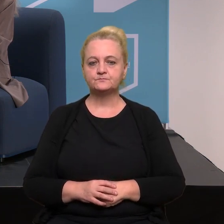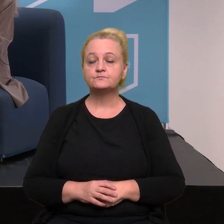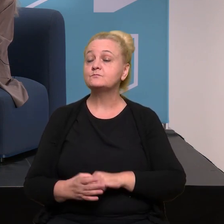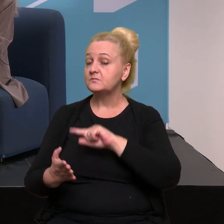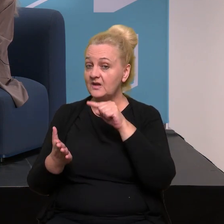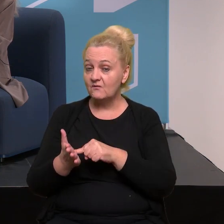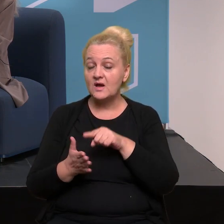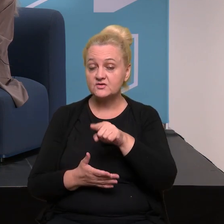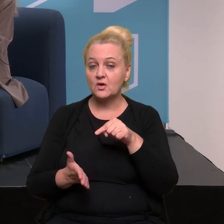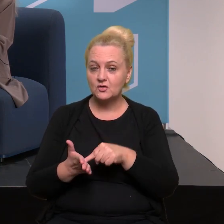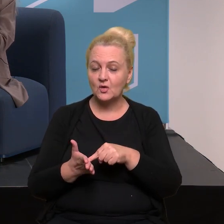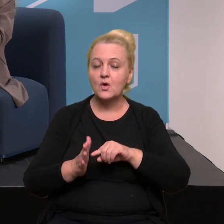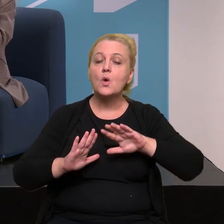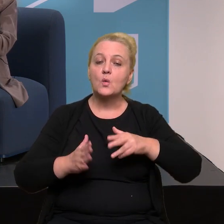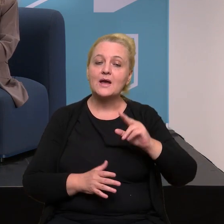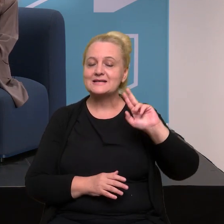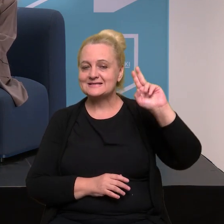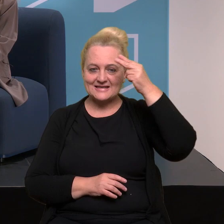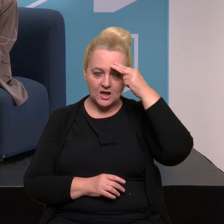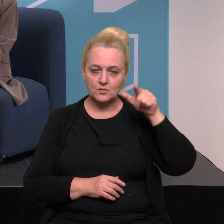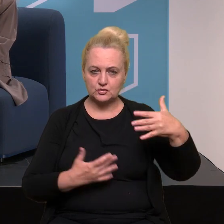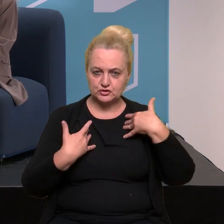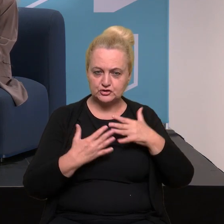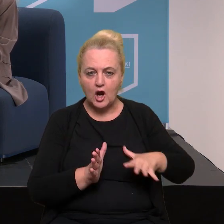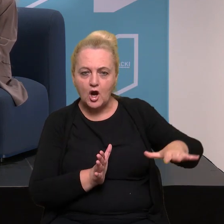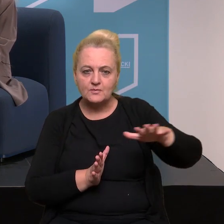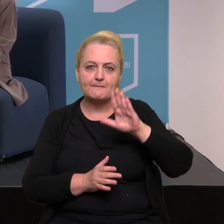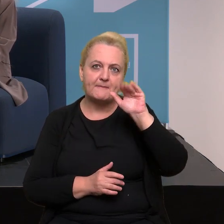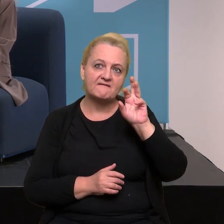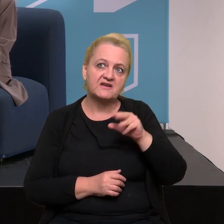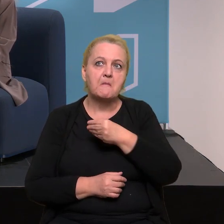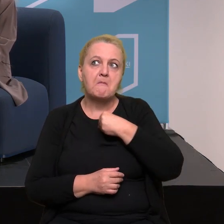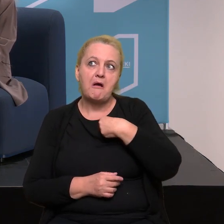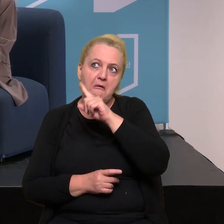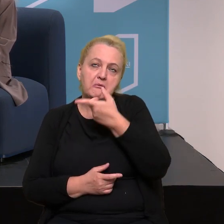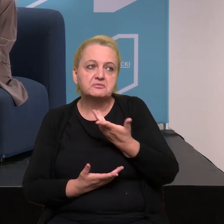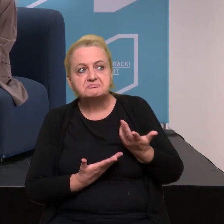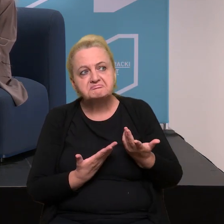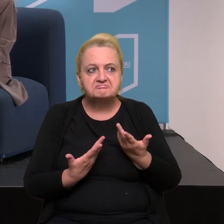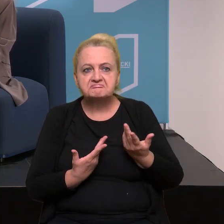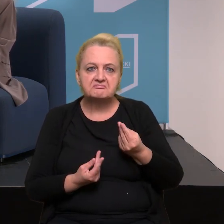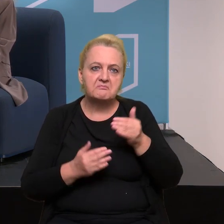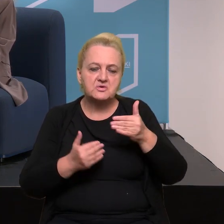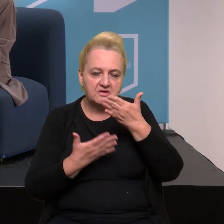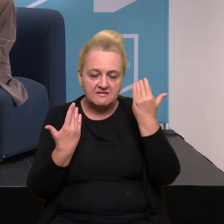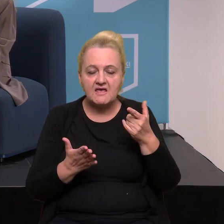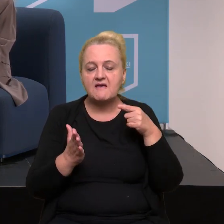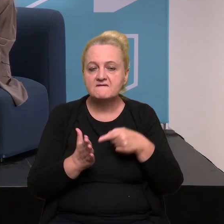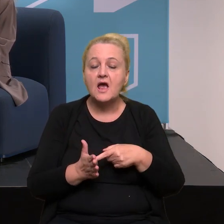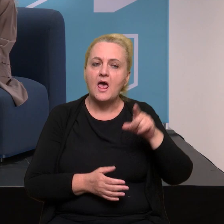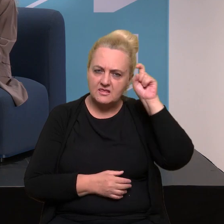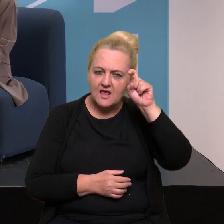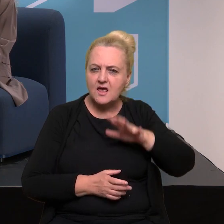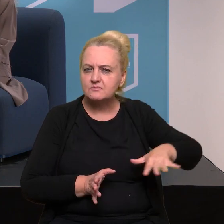Bo właśnie z tym stereotypem życia w Bawarii, który może dla polskiego czytelnika nie być taki oczywisty, tak? Ale w Niemczech ma to